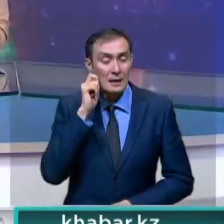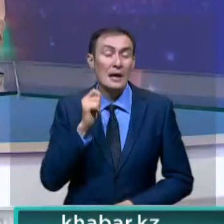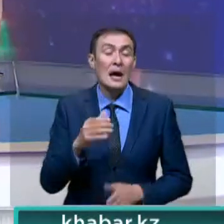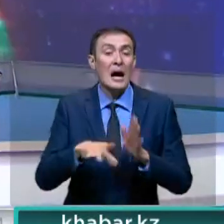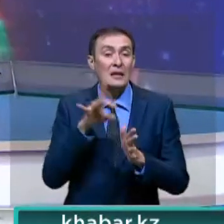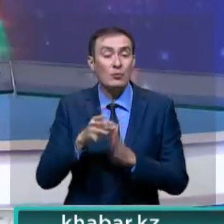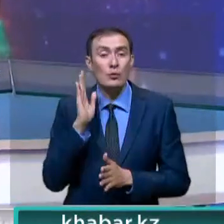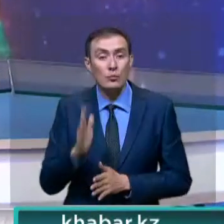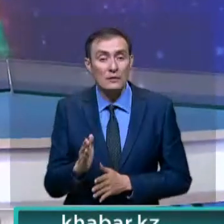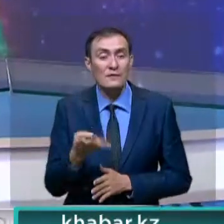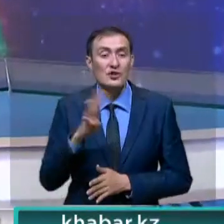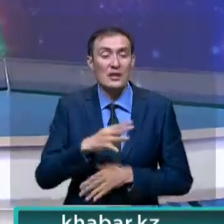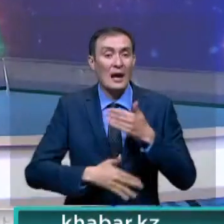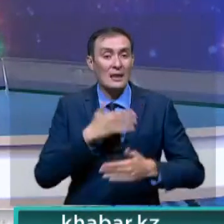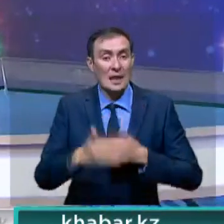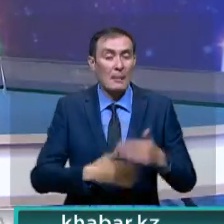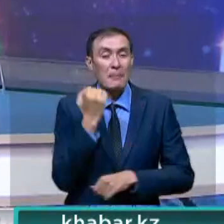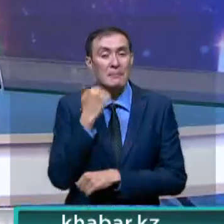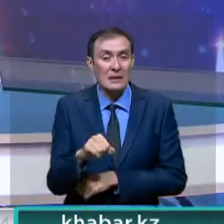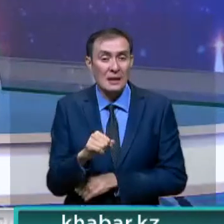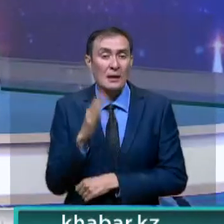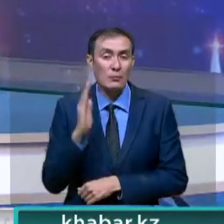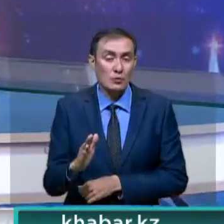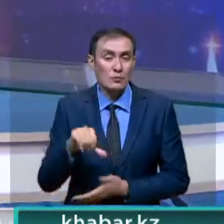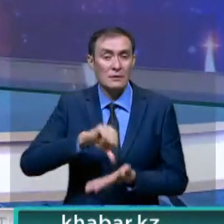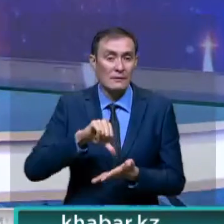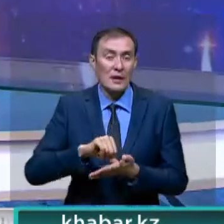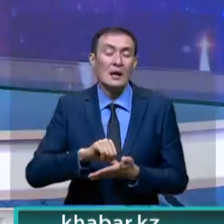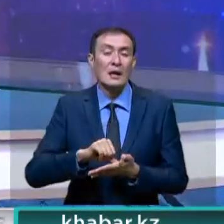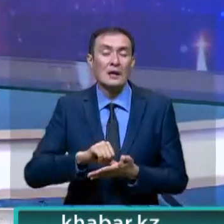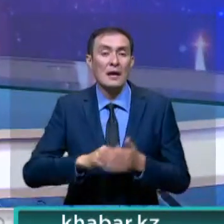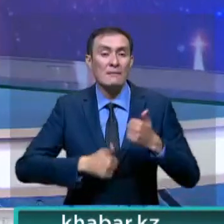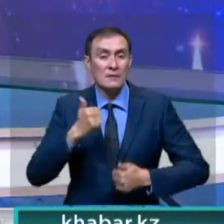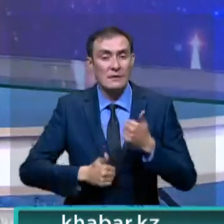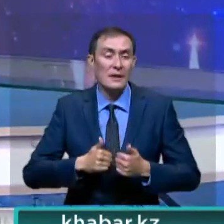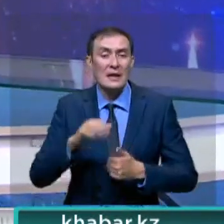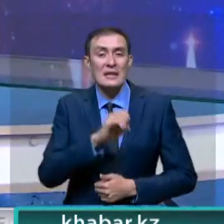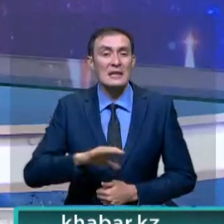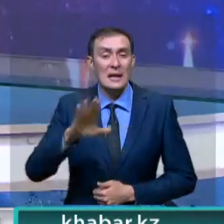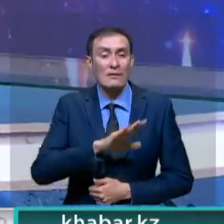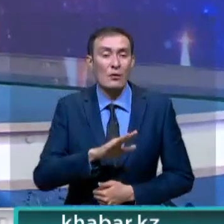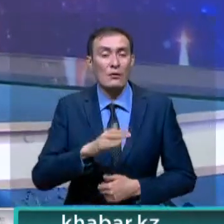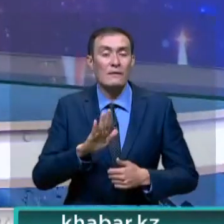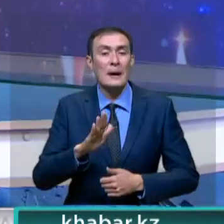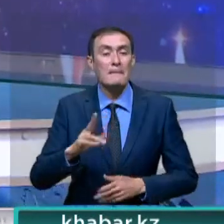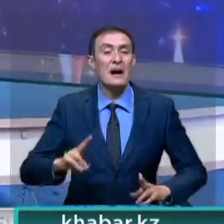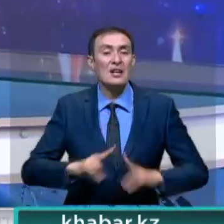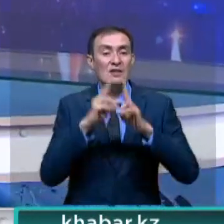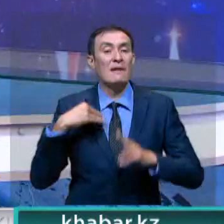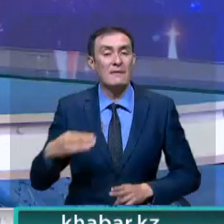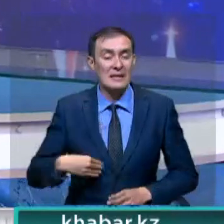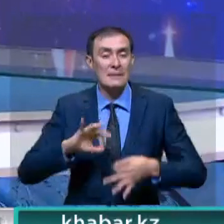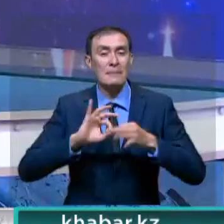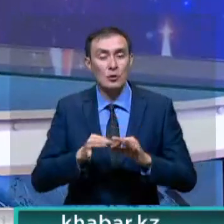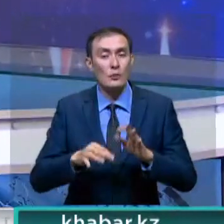Сам отбор пройдет в 4 этапа. Победитель же представит нашу страну на Junior Eurovision в Париже. Подробнее